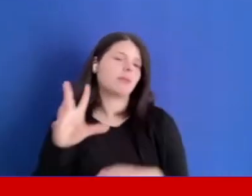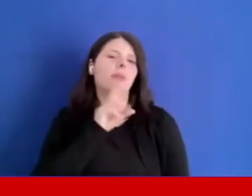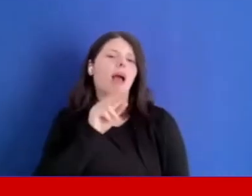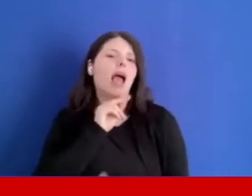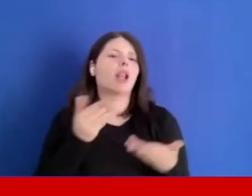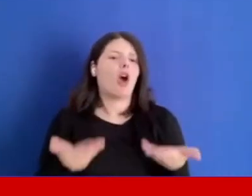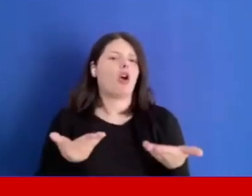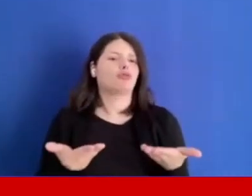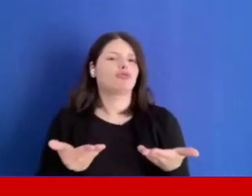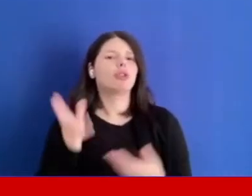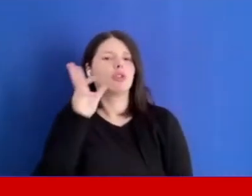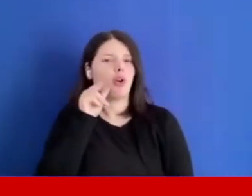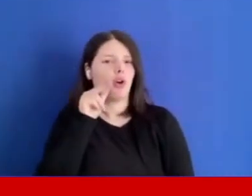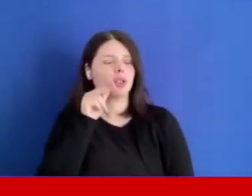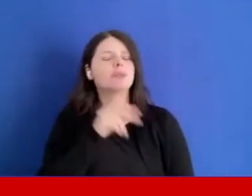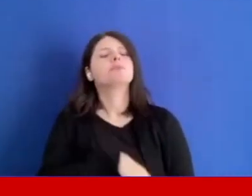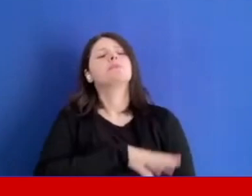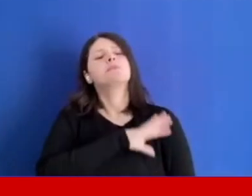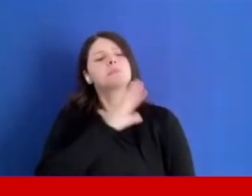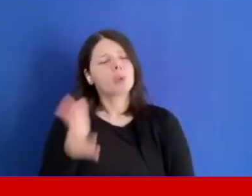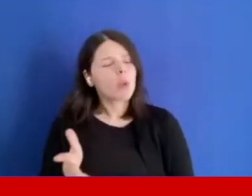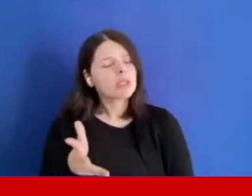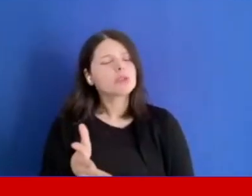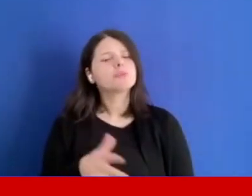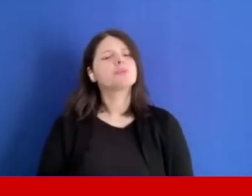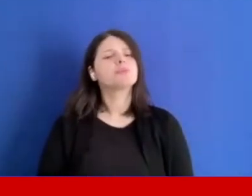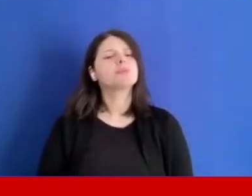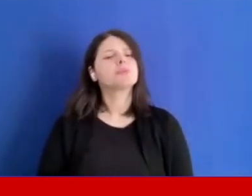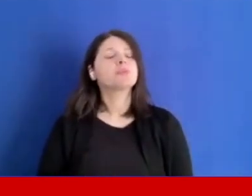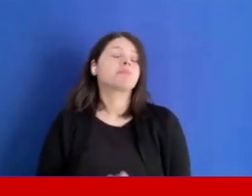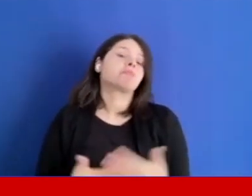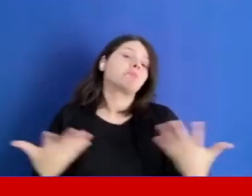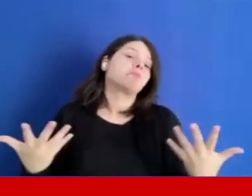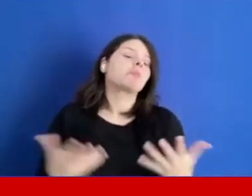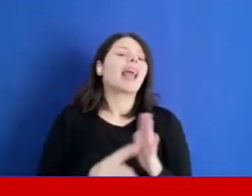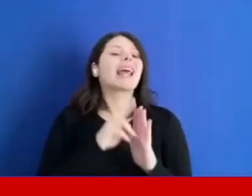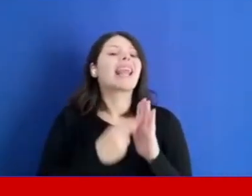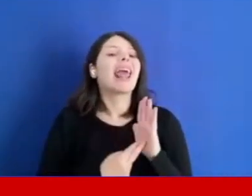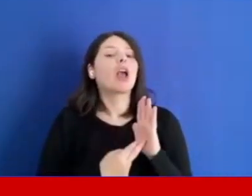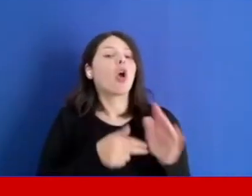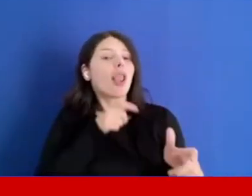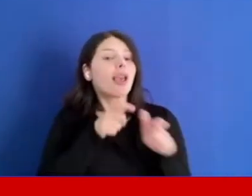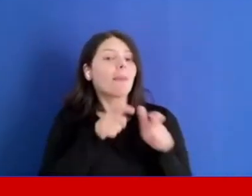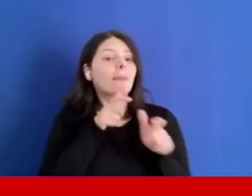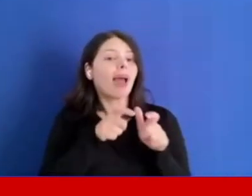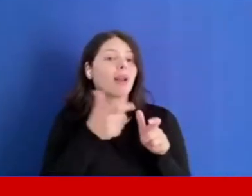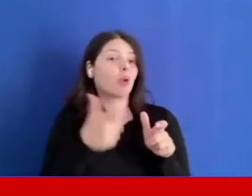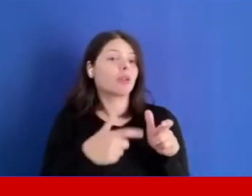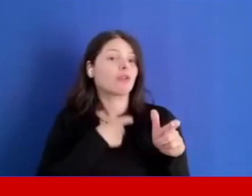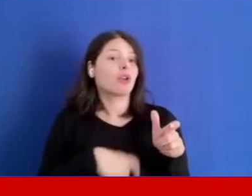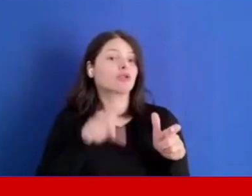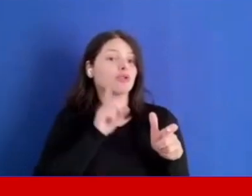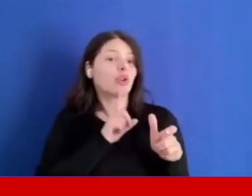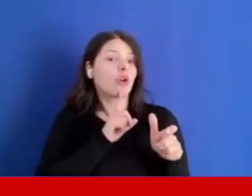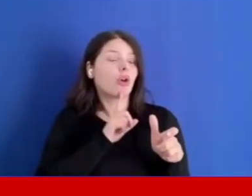appunto, di donne. Poi, quando ho detto, ovviamente le regole per parlare con me, perché sono sorda, non hanno parlato